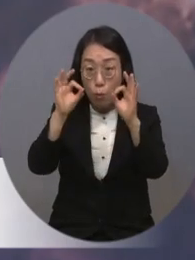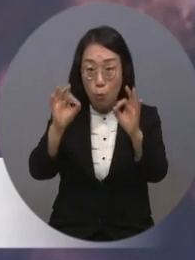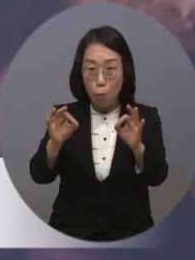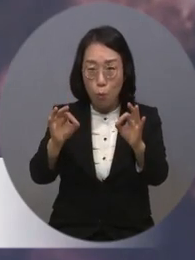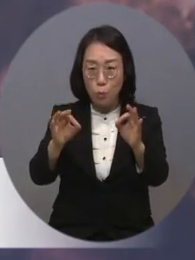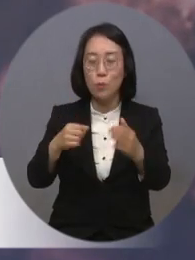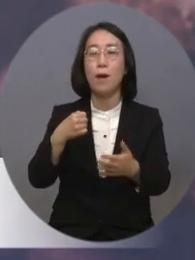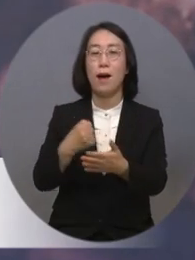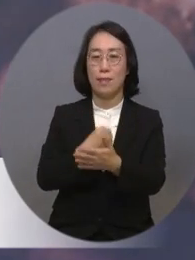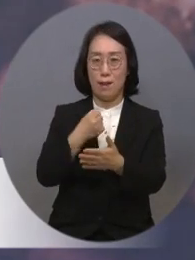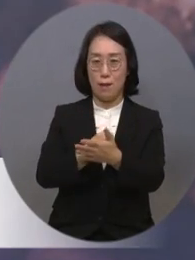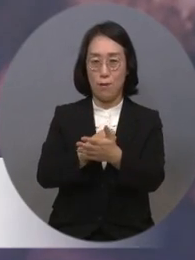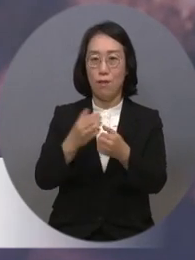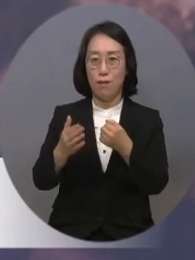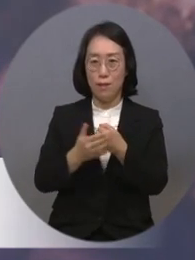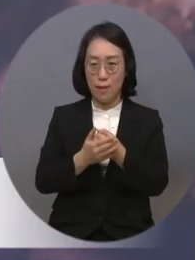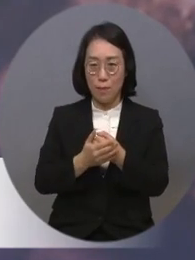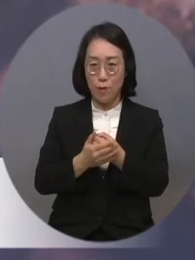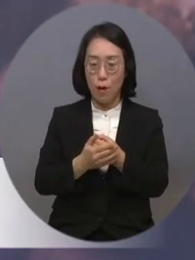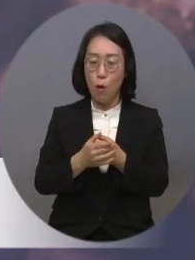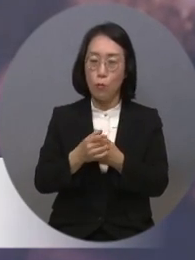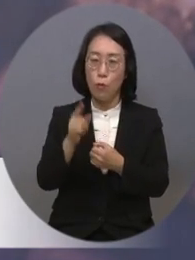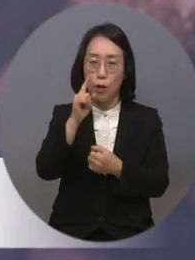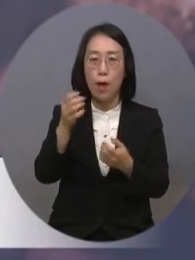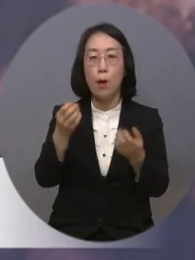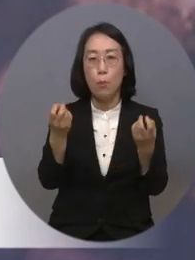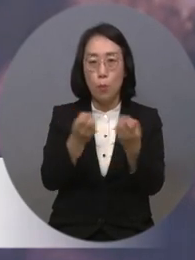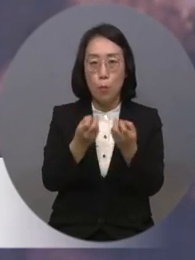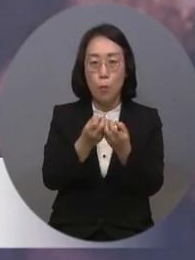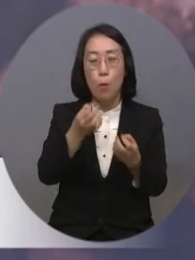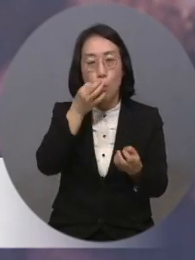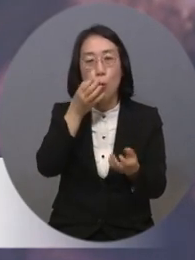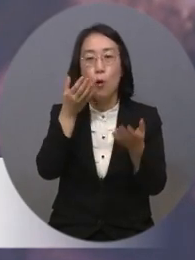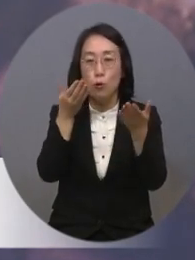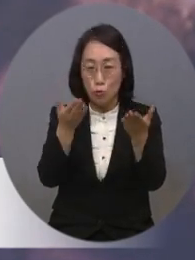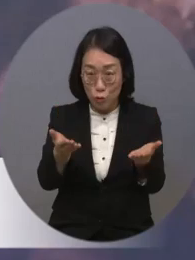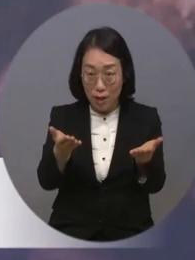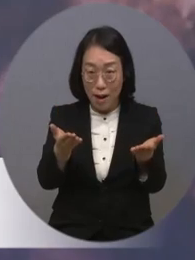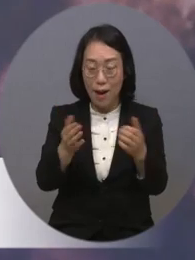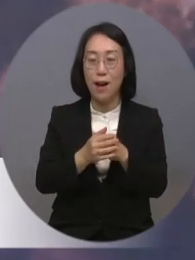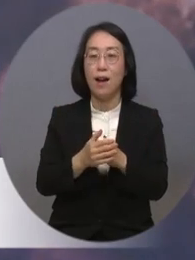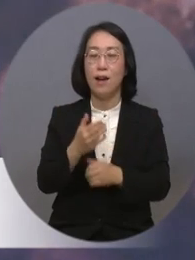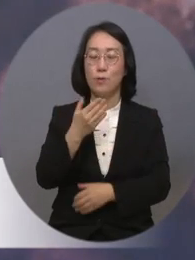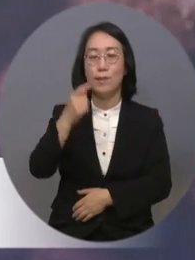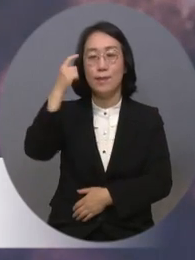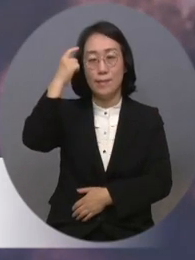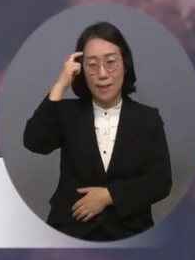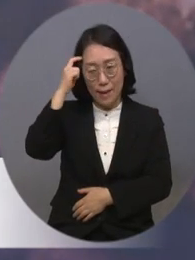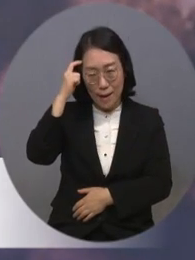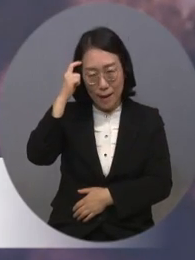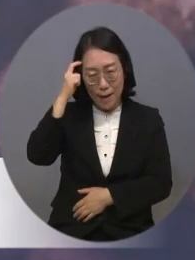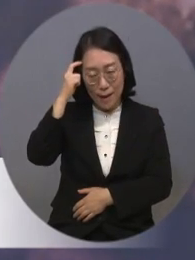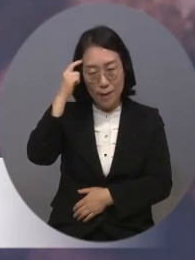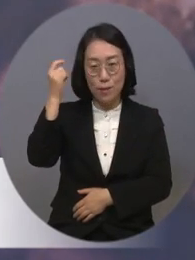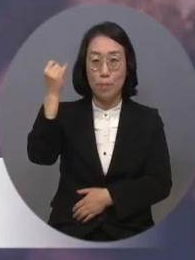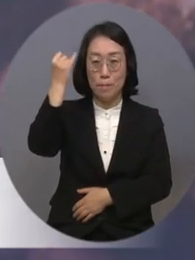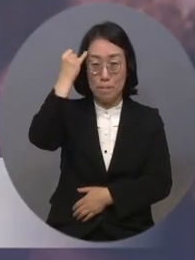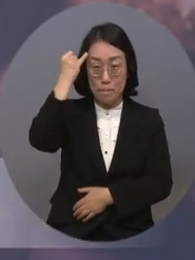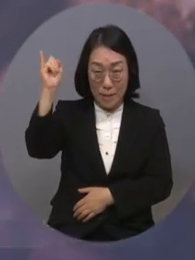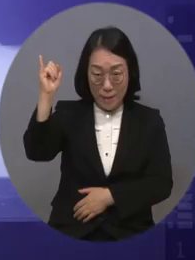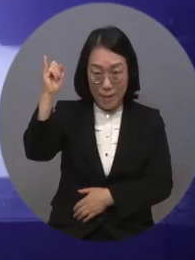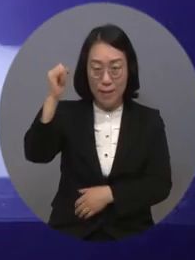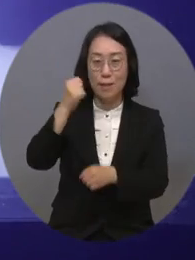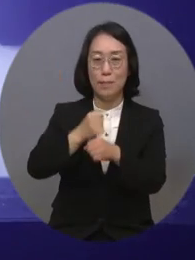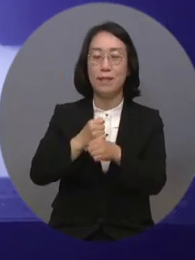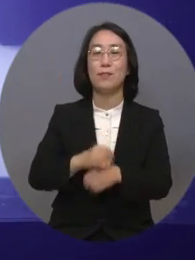되는 게 조금 안타까웠어요. 그래서 그 과정을 어떻게 하면 무대화해서 사람들에게 보여줄 수 있을까, 이런 점을 제가 좀